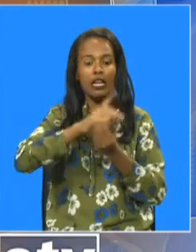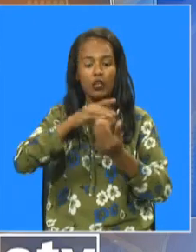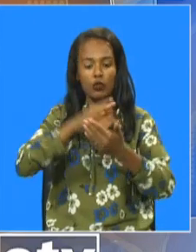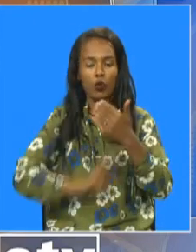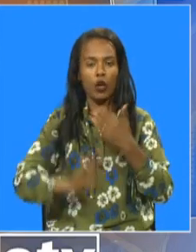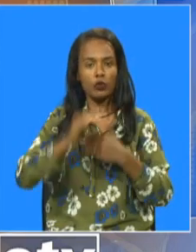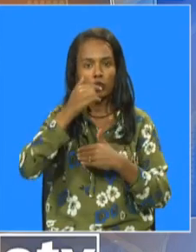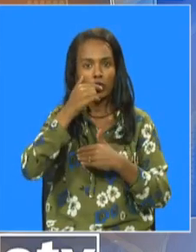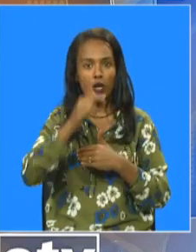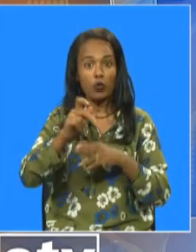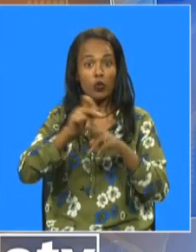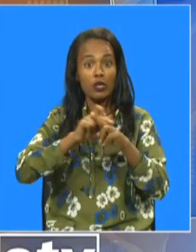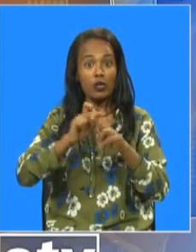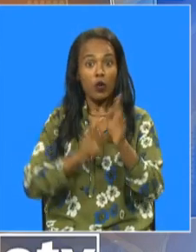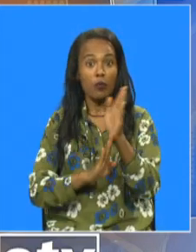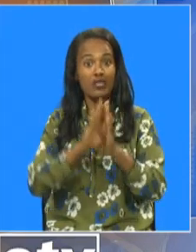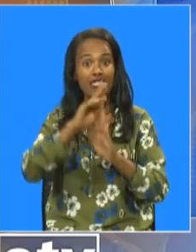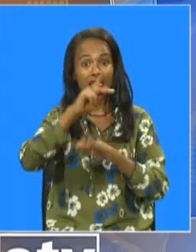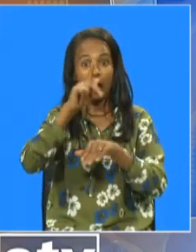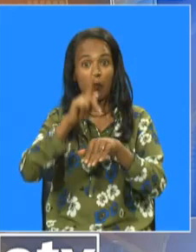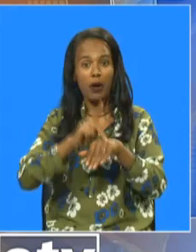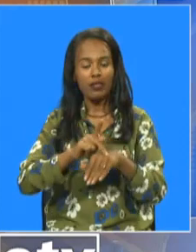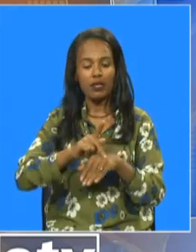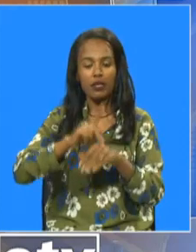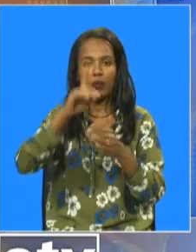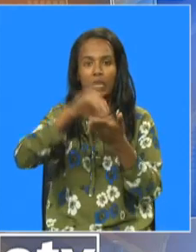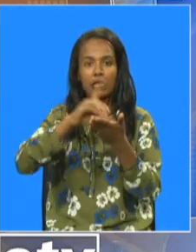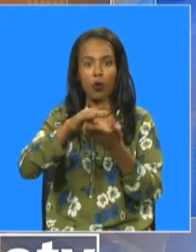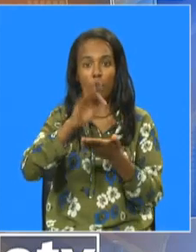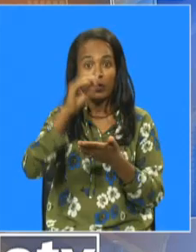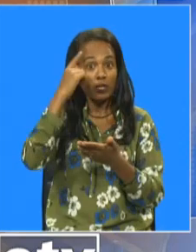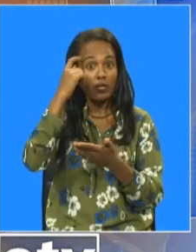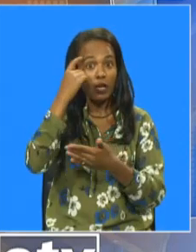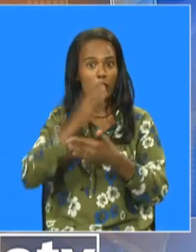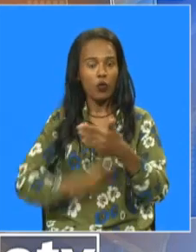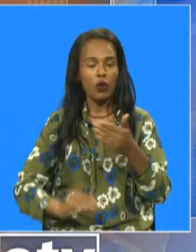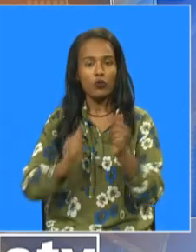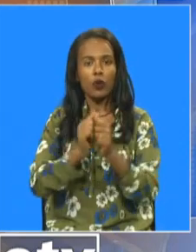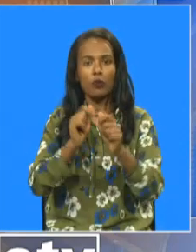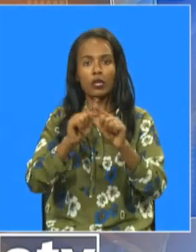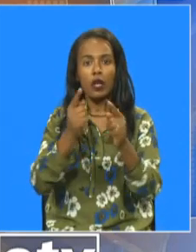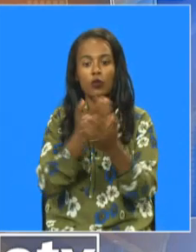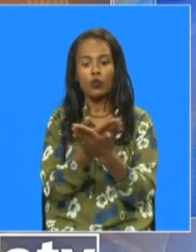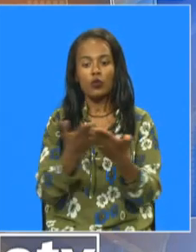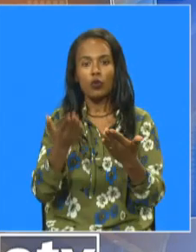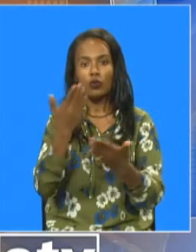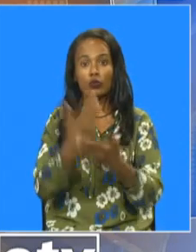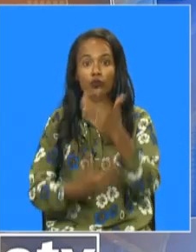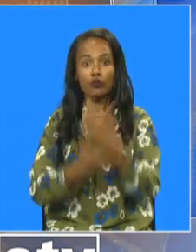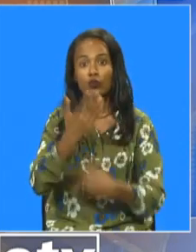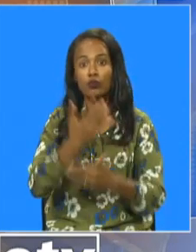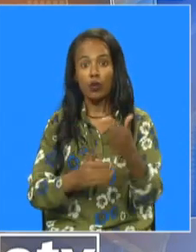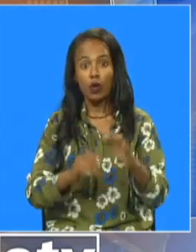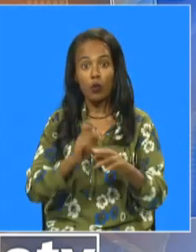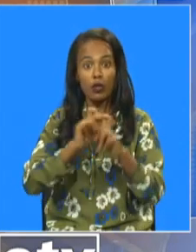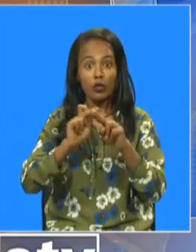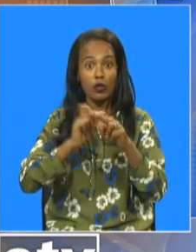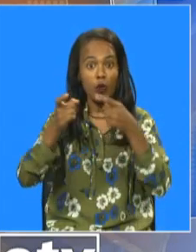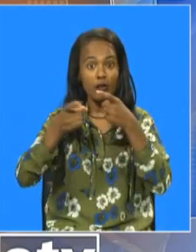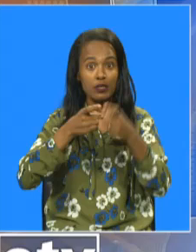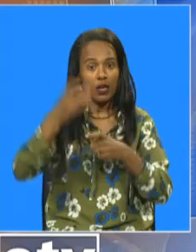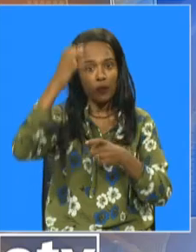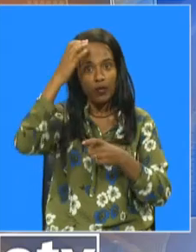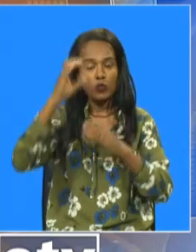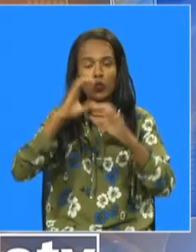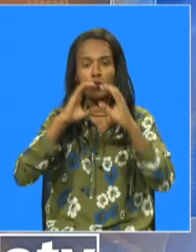ገለጹ። የድሬዳዋ ብልጽግና ፓርቲ በከተማዋ ከሚገኙ የትግራይ ተወላጆች ጋር በተለያዩ ጉዳዮች ዙሪያ ተወያይቷል። የድሬዳዋ አስተዳደር